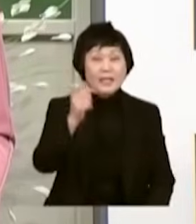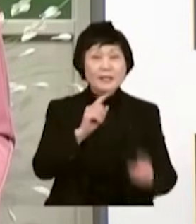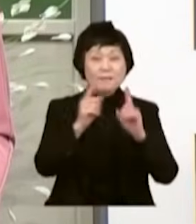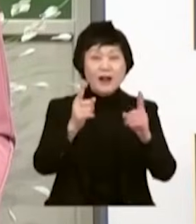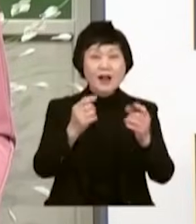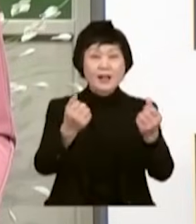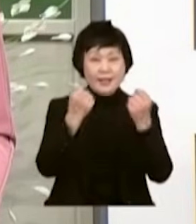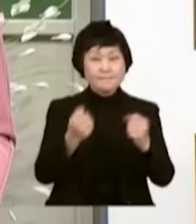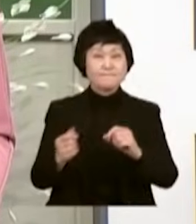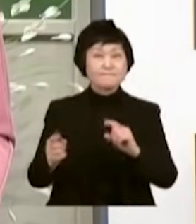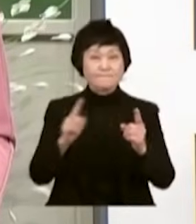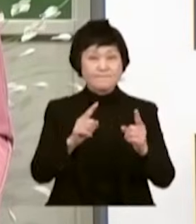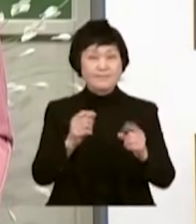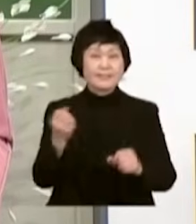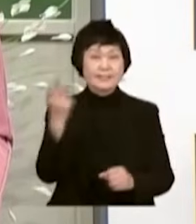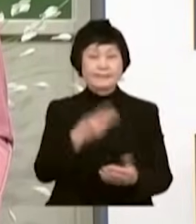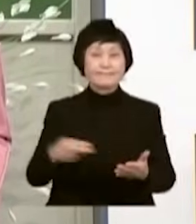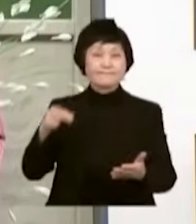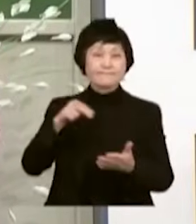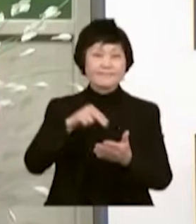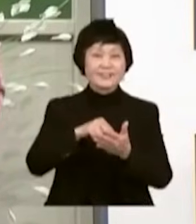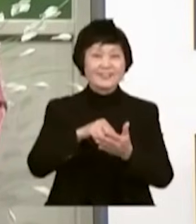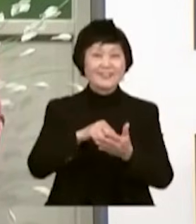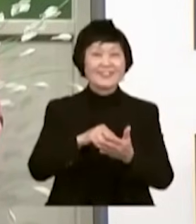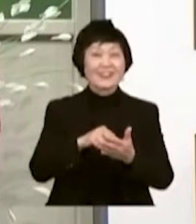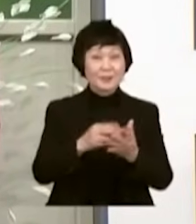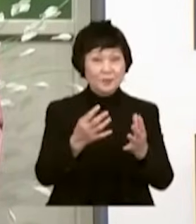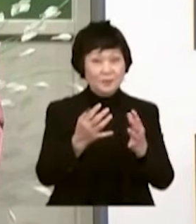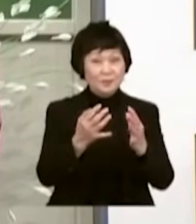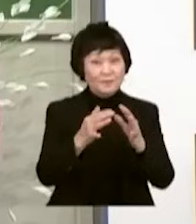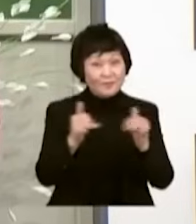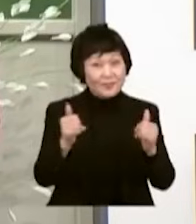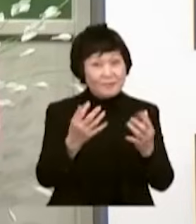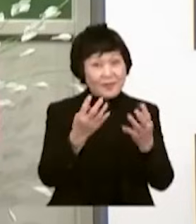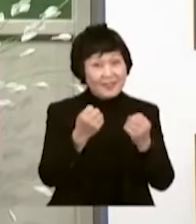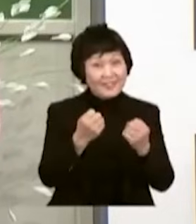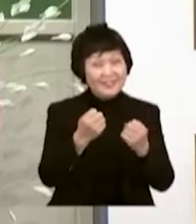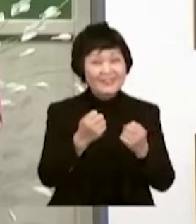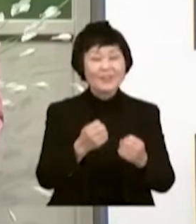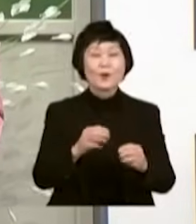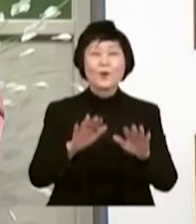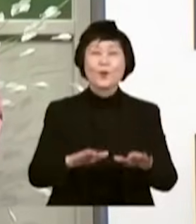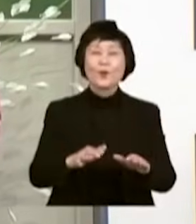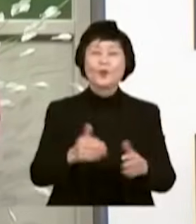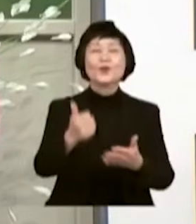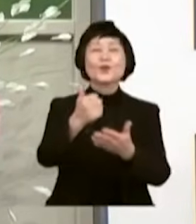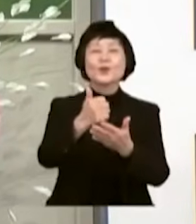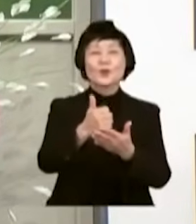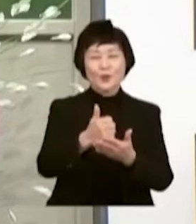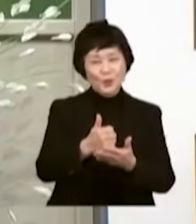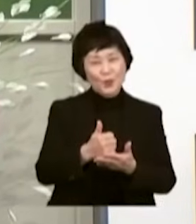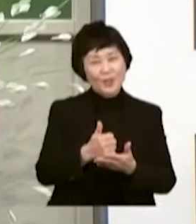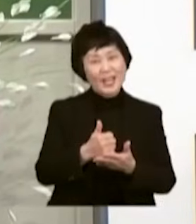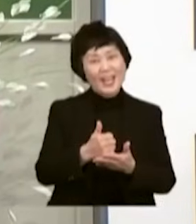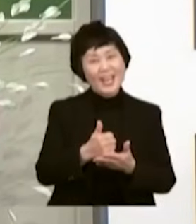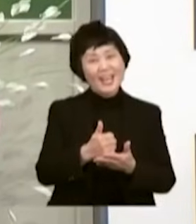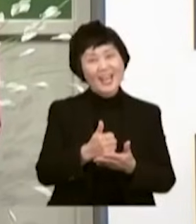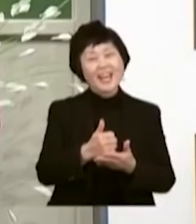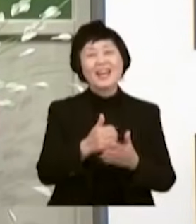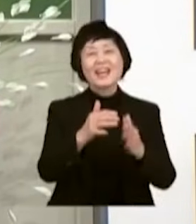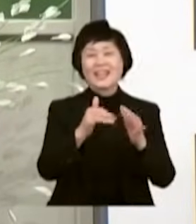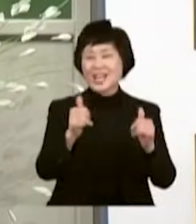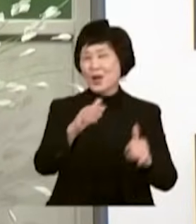다시 일어나시는 목사님들 많이 계실 거예요. 그랬으면. 예. 우리 이제 저... 합니다. 초대 손님 한 분. 네, 우리 뭐 방송